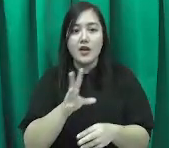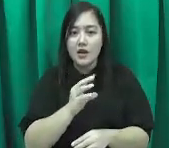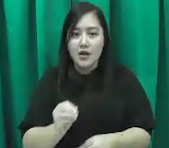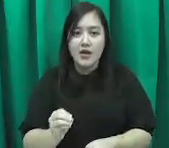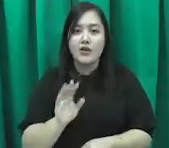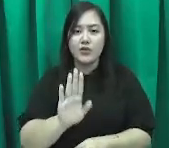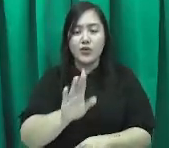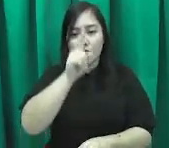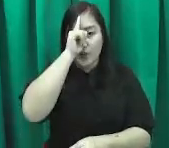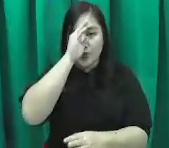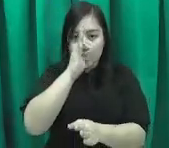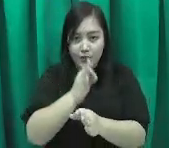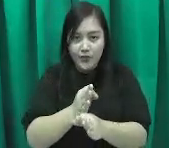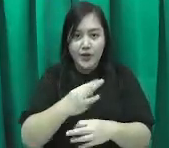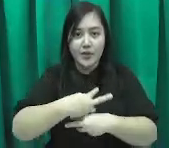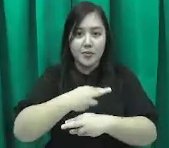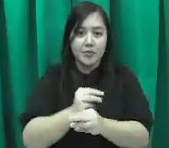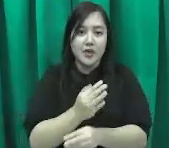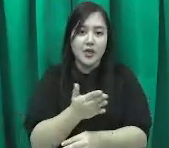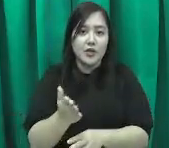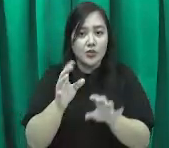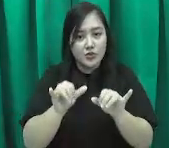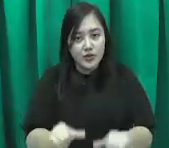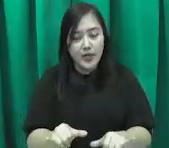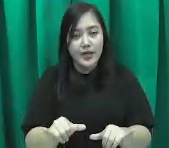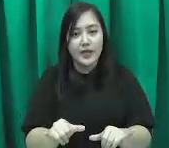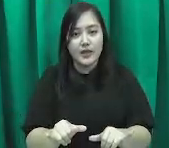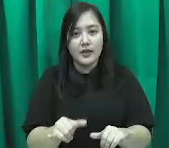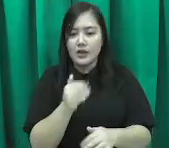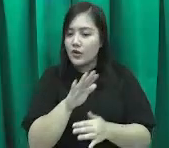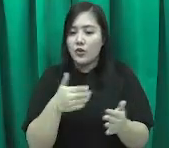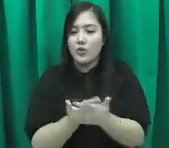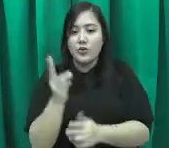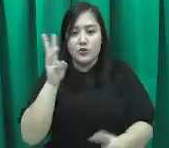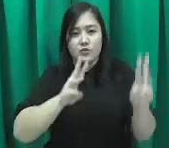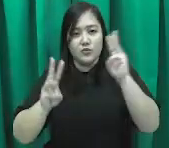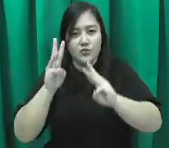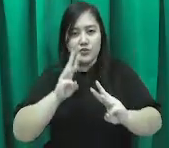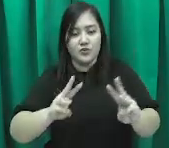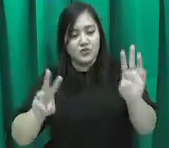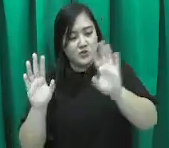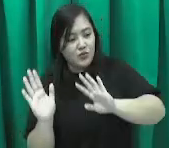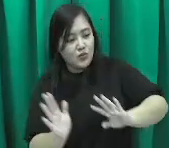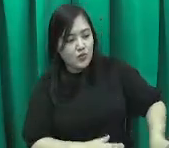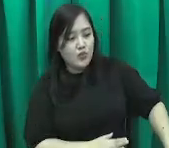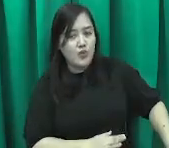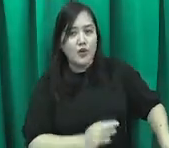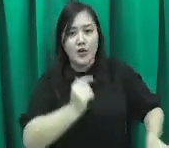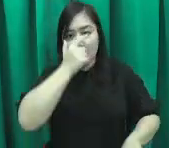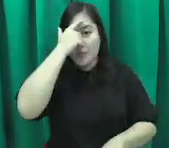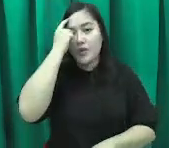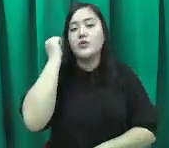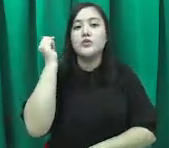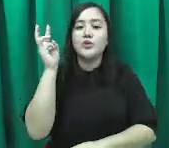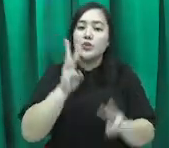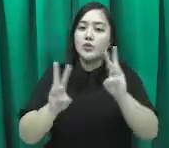sa'yo doon. Yun ang yeah. kagandahan. Mawawala lahat ng yes. worries mo eh. Oo, oo. Ibigay mo lang lahat sa Panginoon eh. Oo,